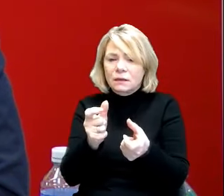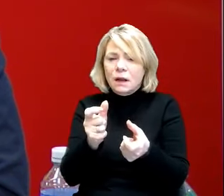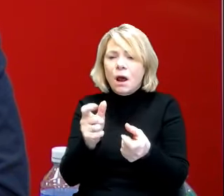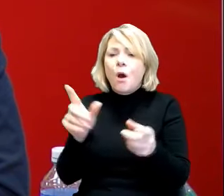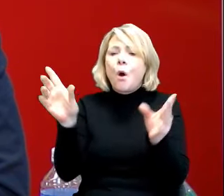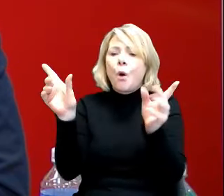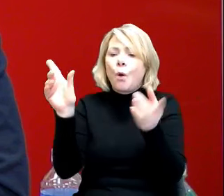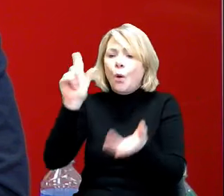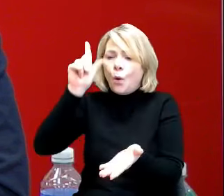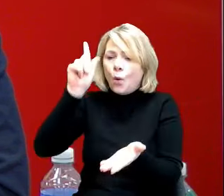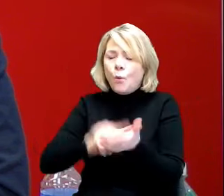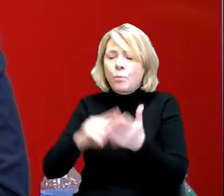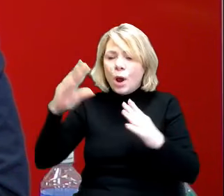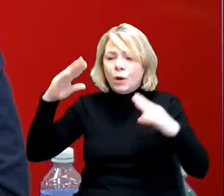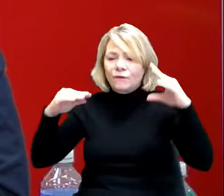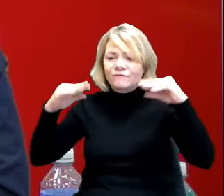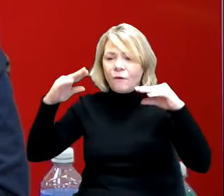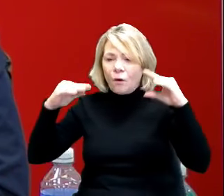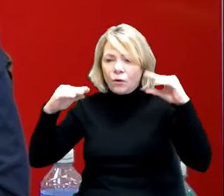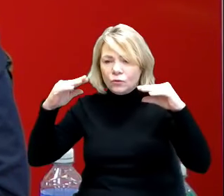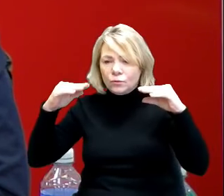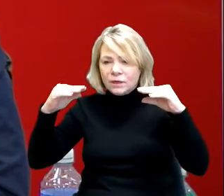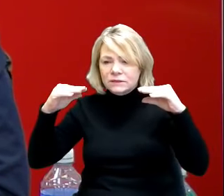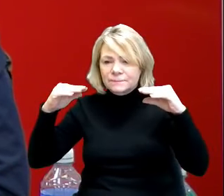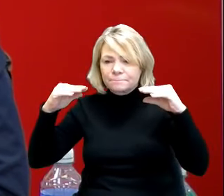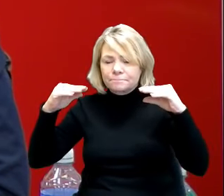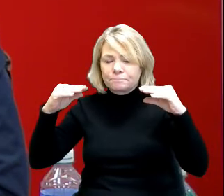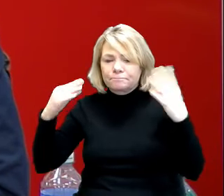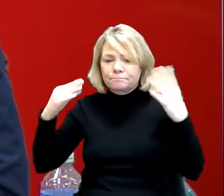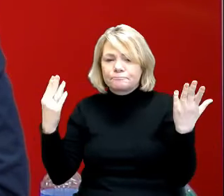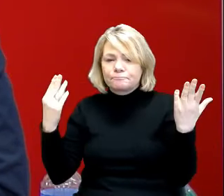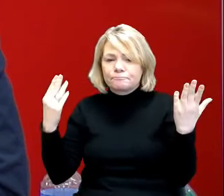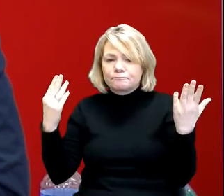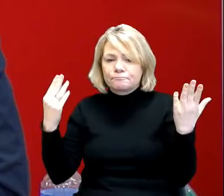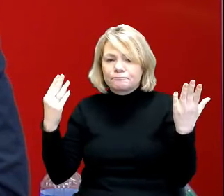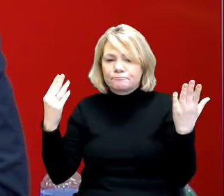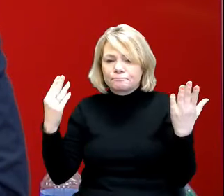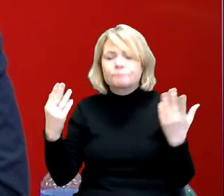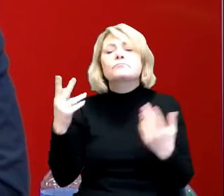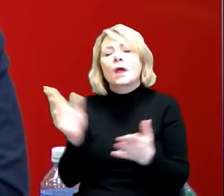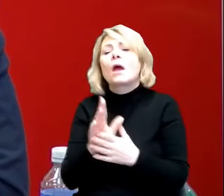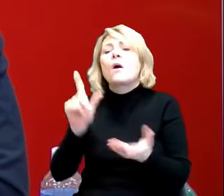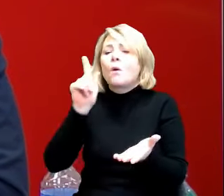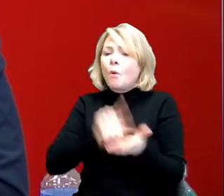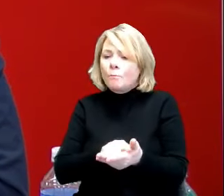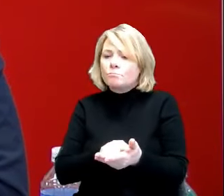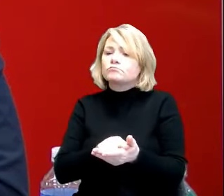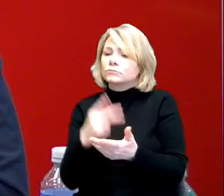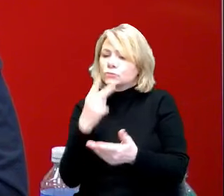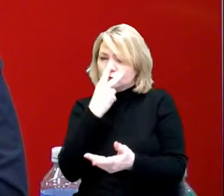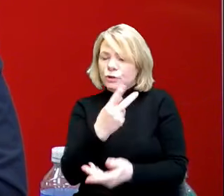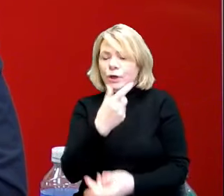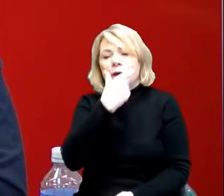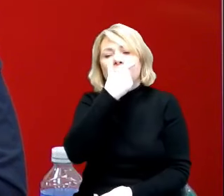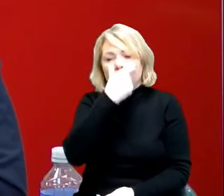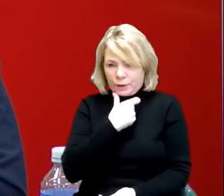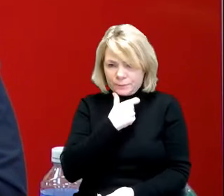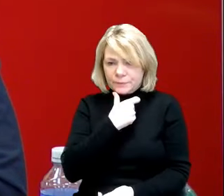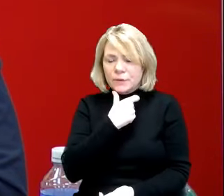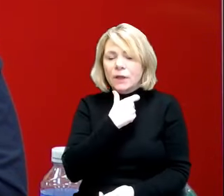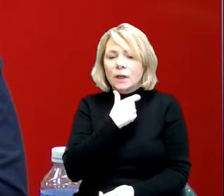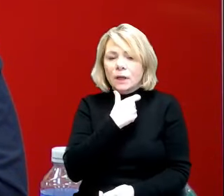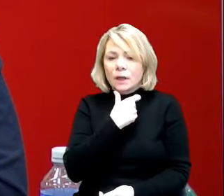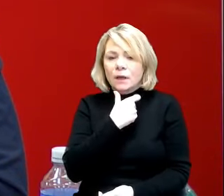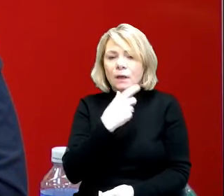tai kad įvyktų ši valanda tai priimkim visa tai vis dėlto rimtai nes turbūt reikėtų aš nežinau pagal